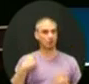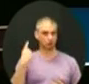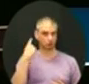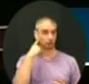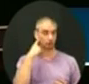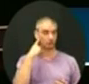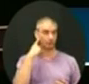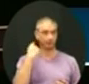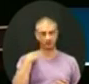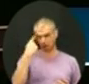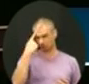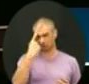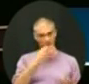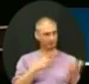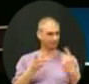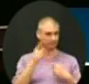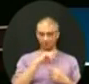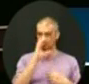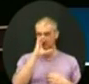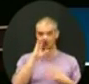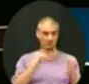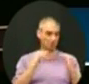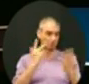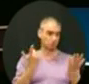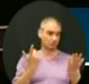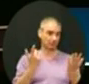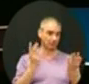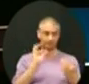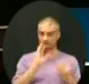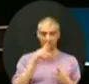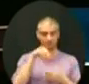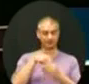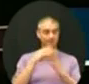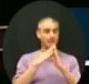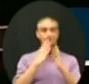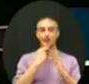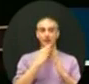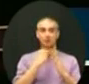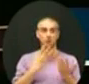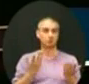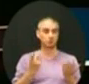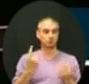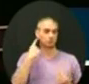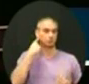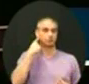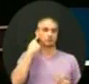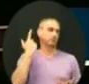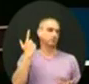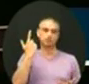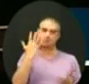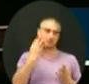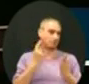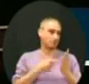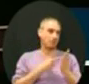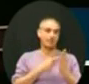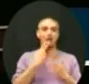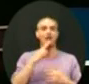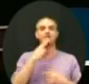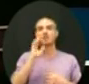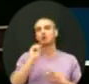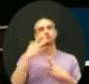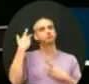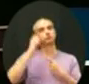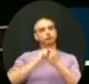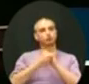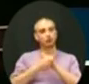שומעים, אני חושב שהזמירות האלה לצופה הממוצע, בטח הצופה שמצביע הבית היהודי, הוא שומע את זה לא פעם, הבטחות לאיזה